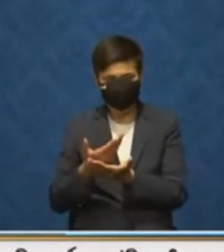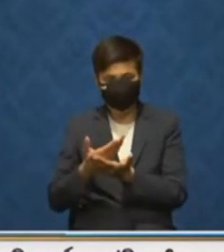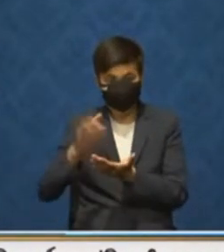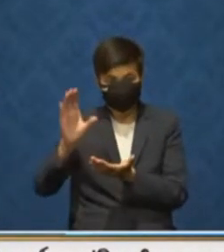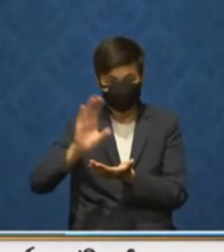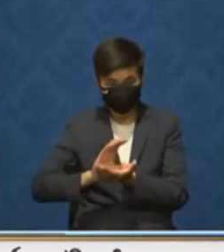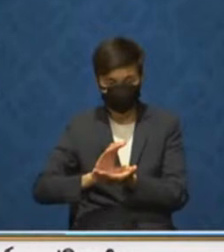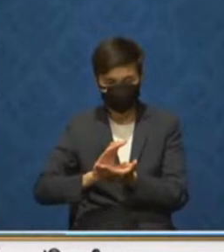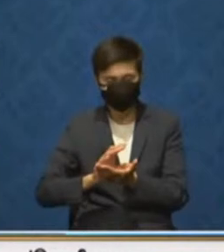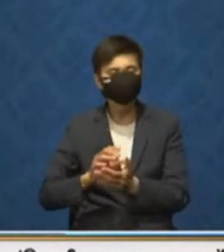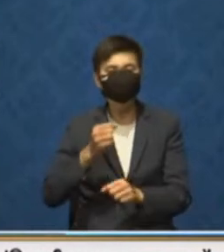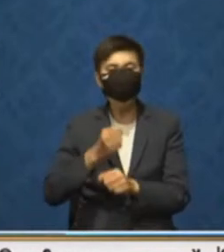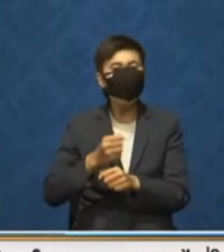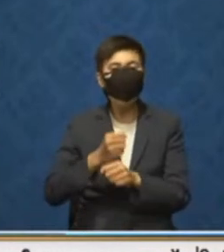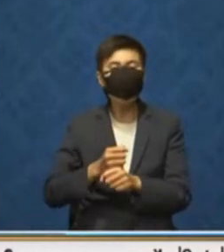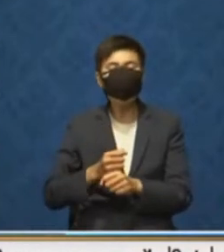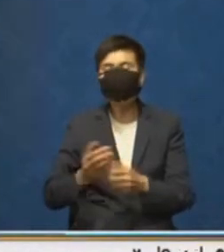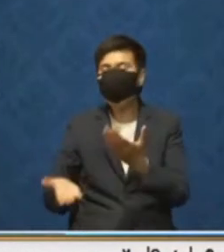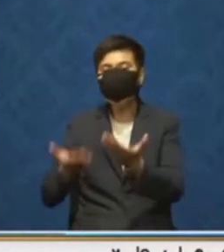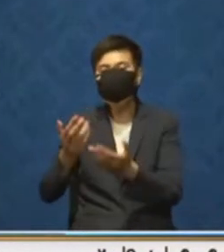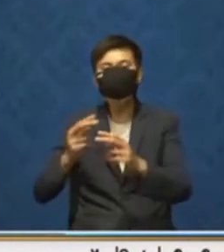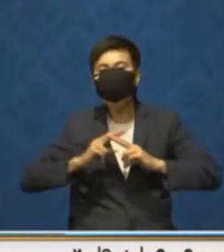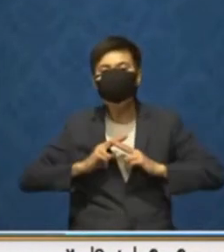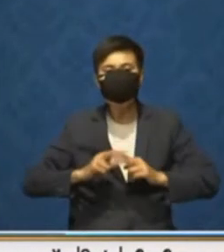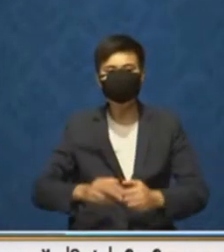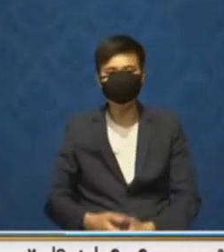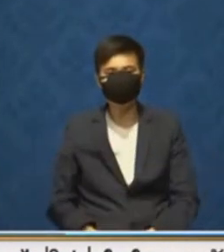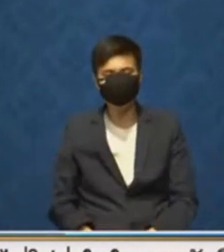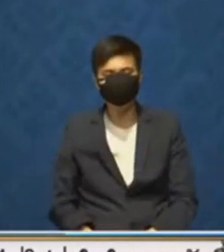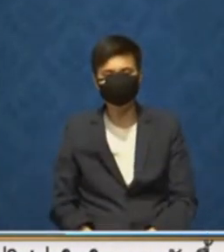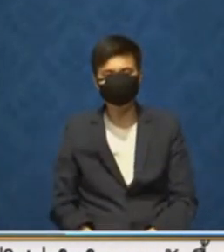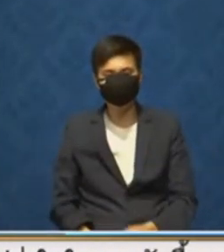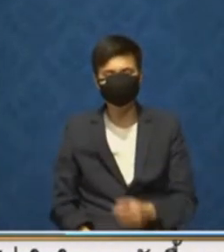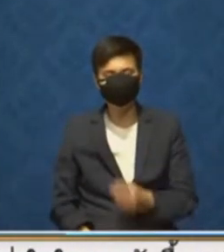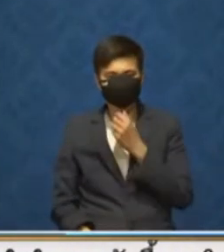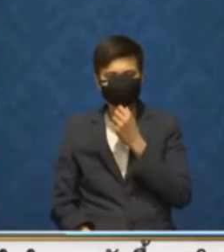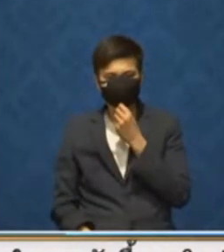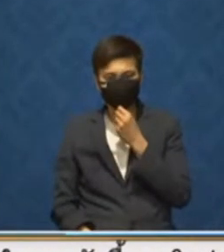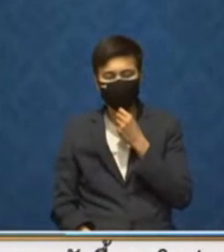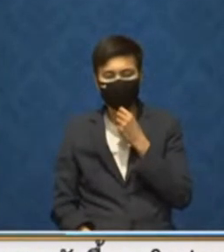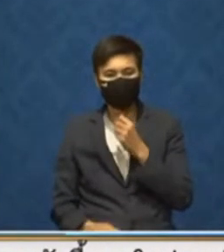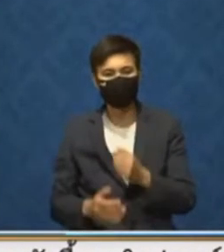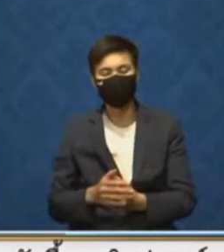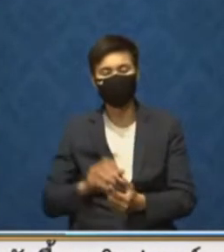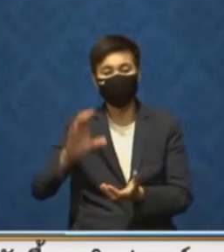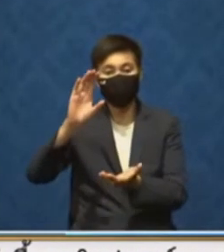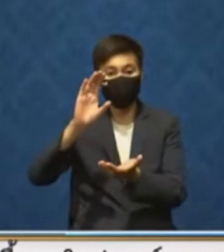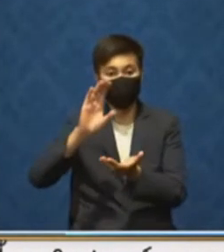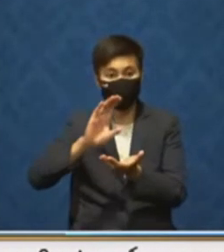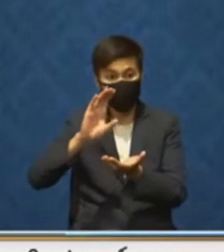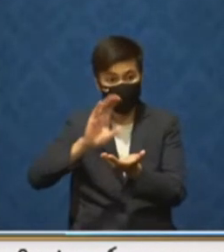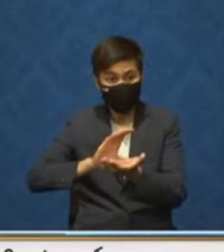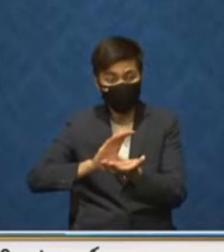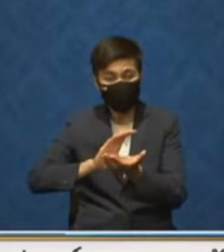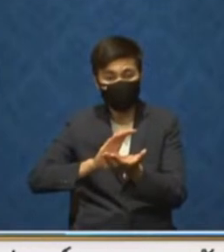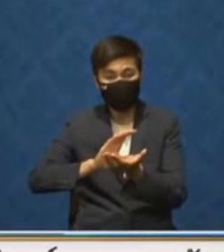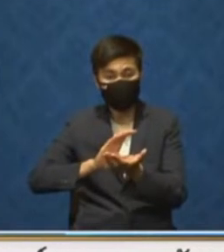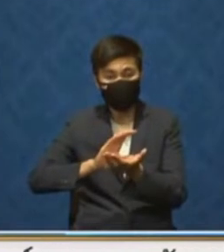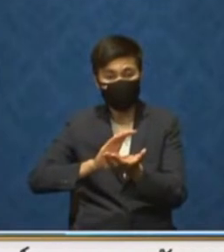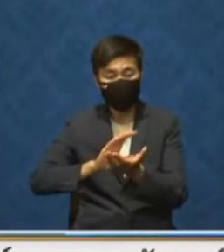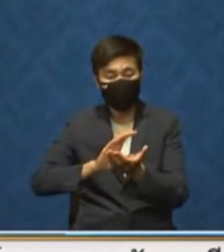ผู้หญิงผู้ยำกันนะครับนะครับไม่ต้องเอางบกระทรวงแต่ก็ทรงมาเปรียบเทียบกันบ้างครับ